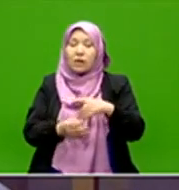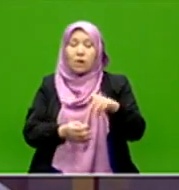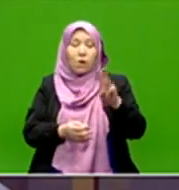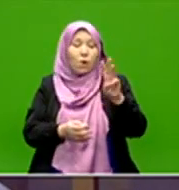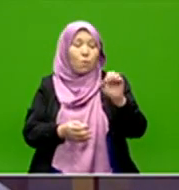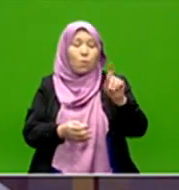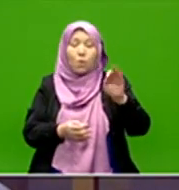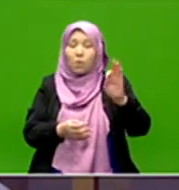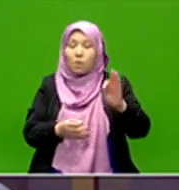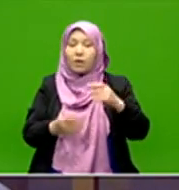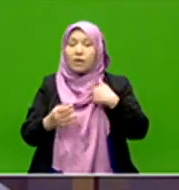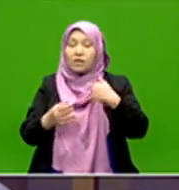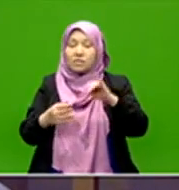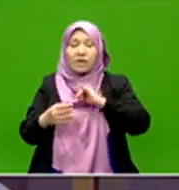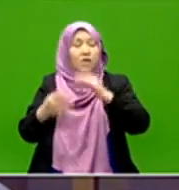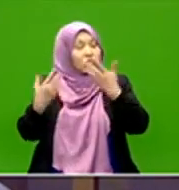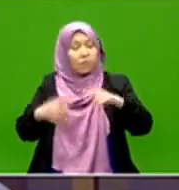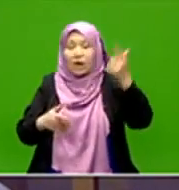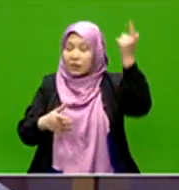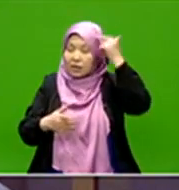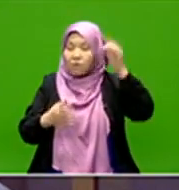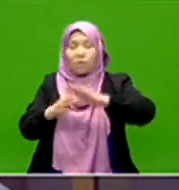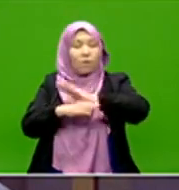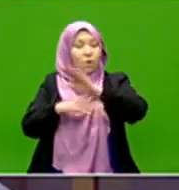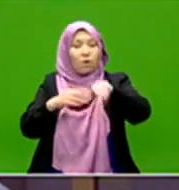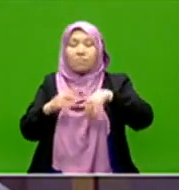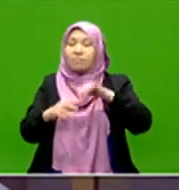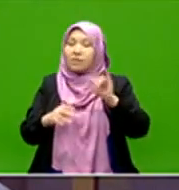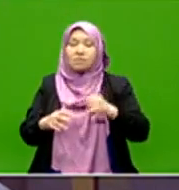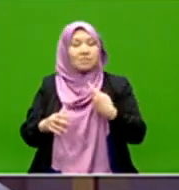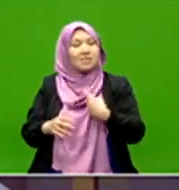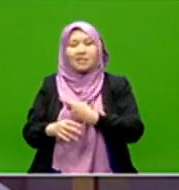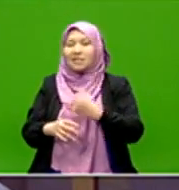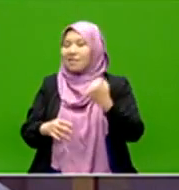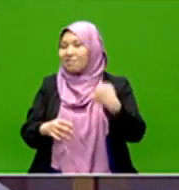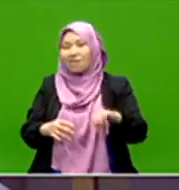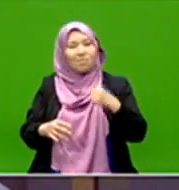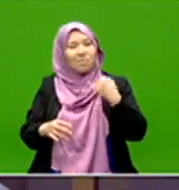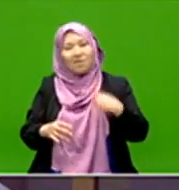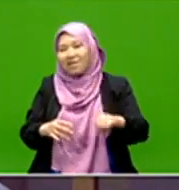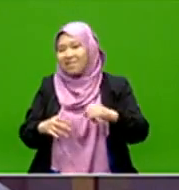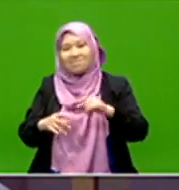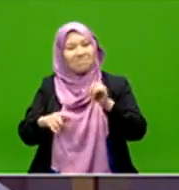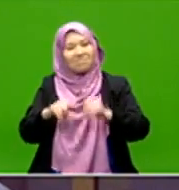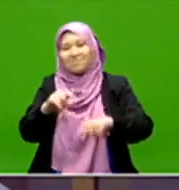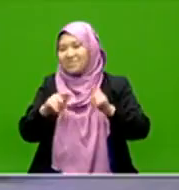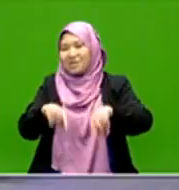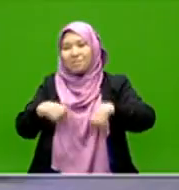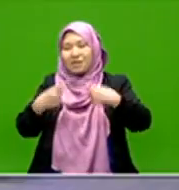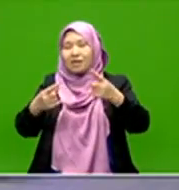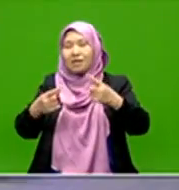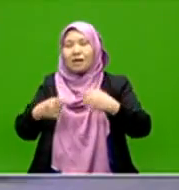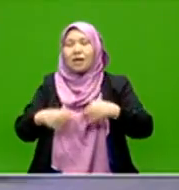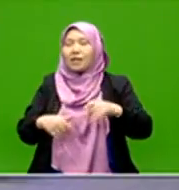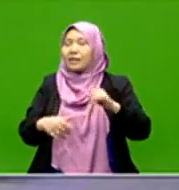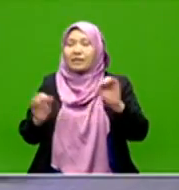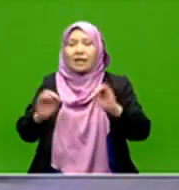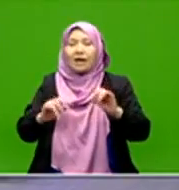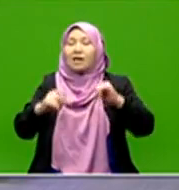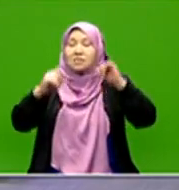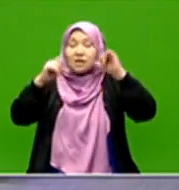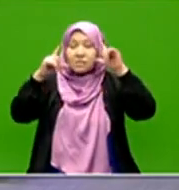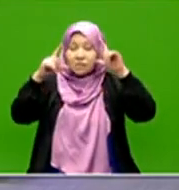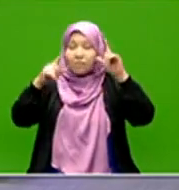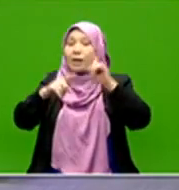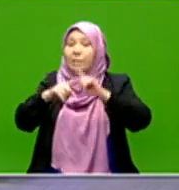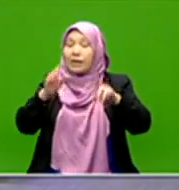kalau ada mindset saya dah tahu segala-galanya, memang kita tak boleh nak pergi ke sini. Betul. Betul. Kita akan rasa gelisah. Betul, ya. Tetapi kalau